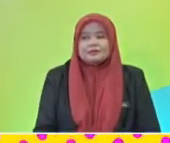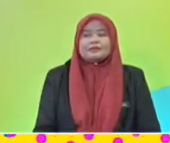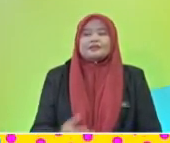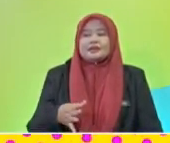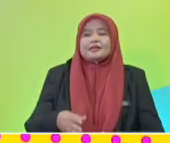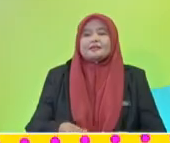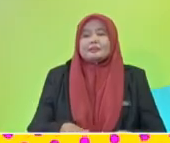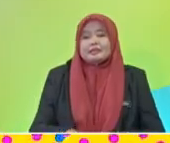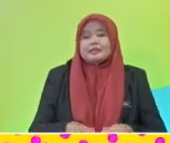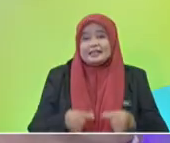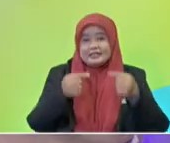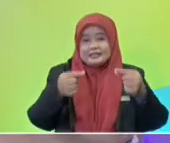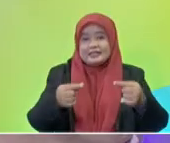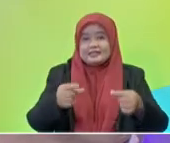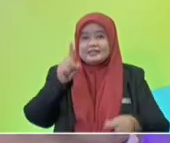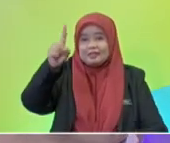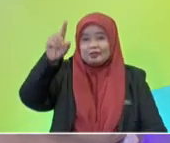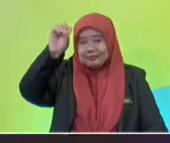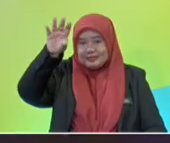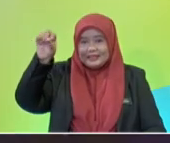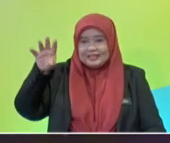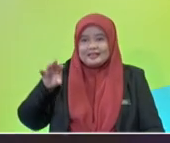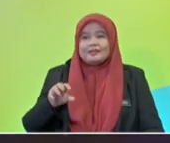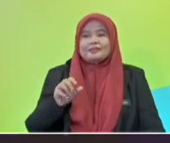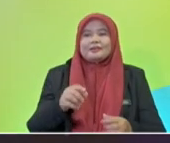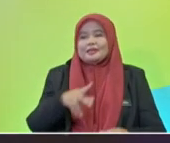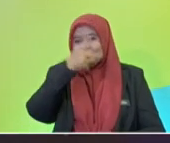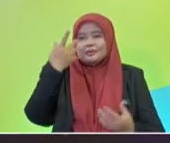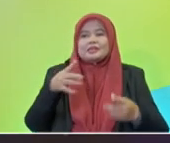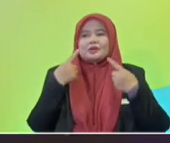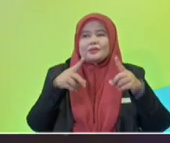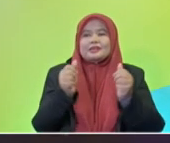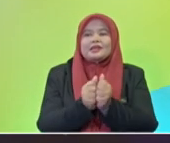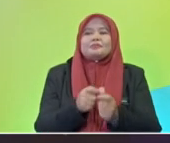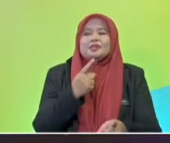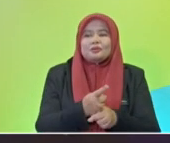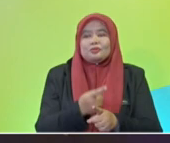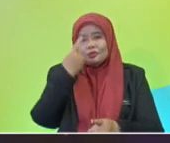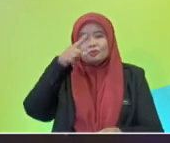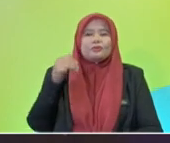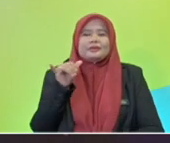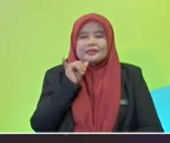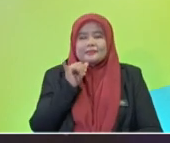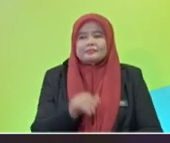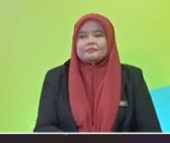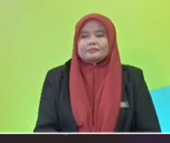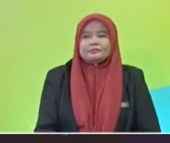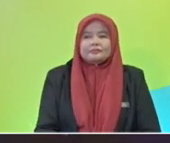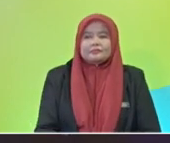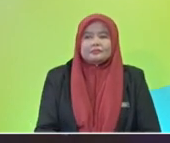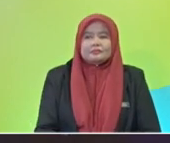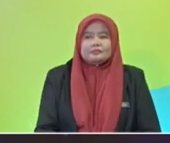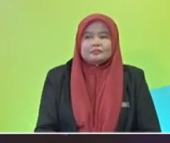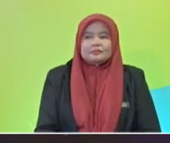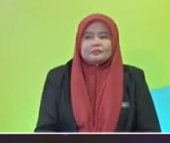dapat jawab dengan betul Satu Bintang ada dapat bintang di situ Baiklah seterusnya silakan a